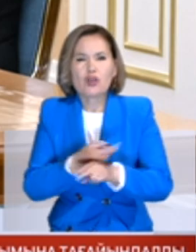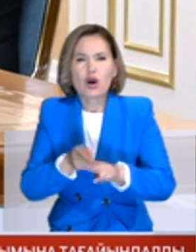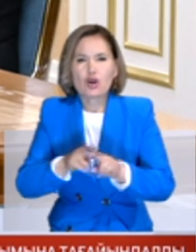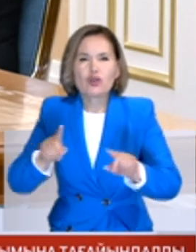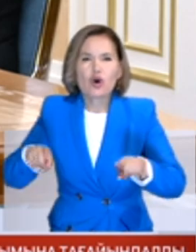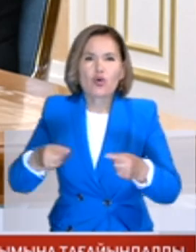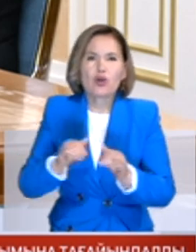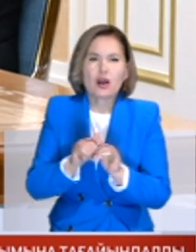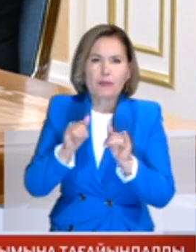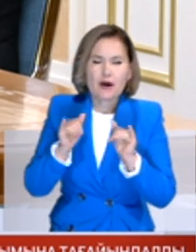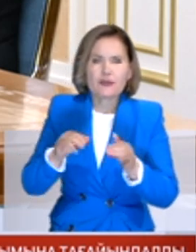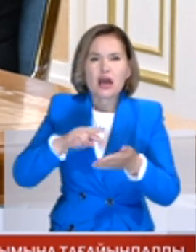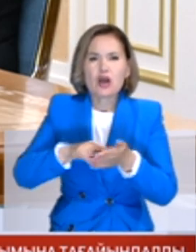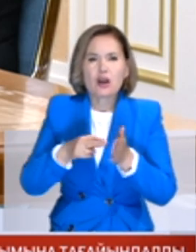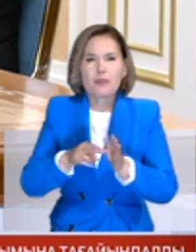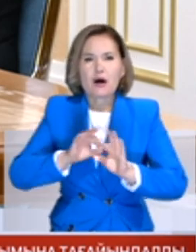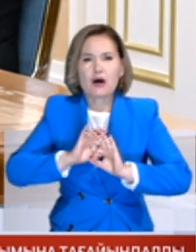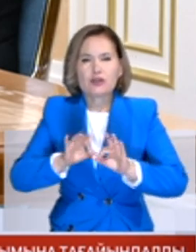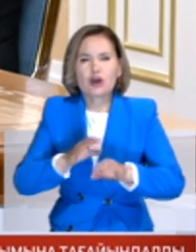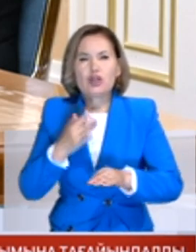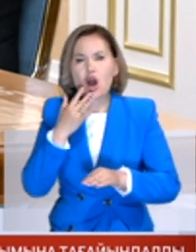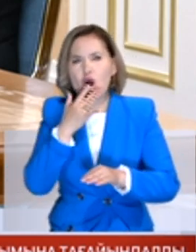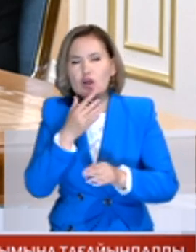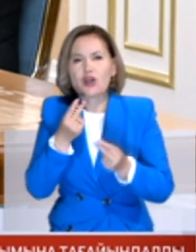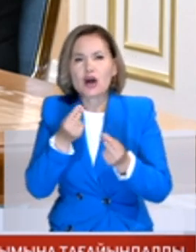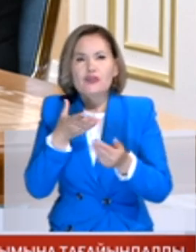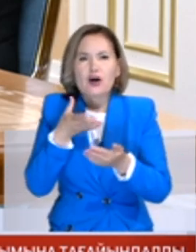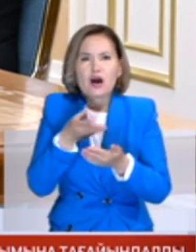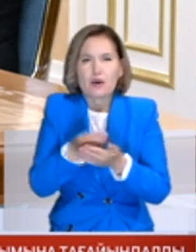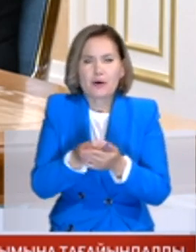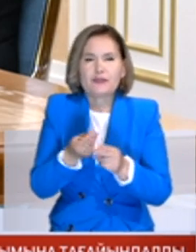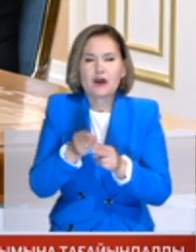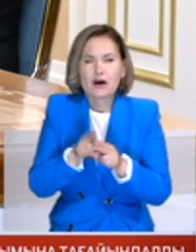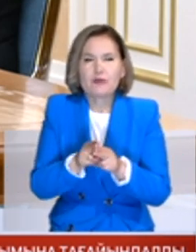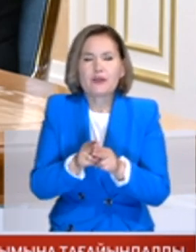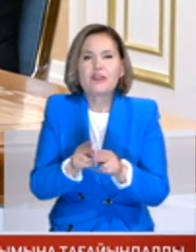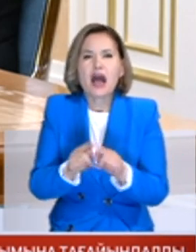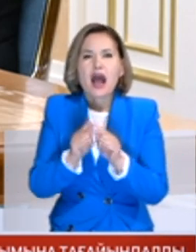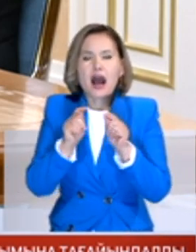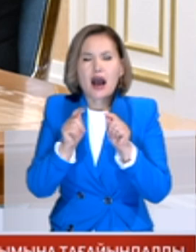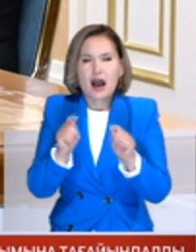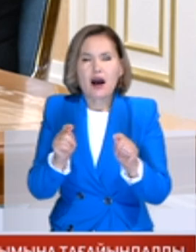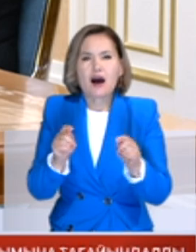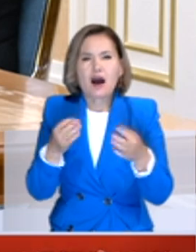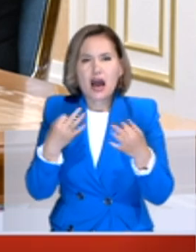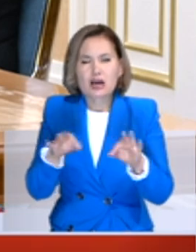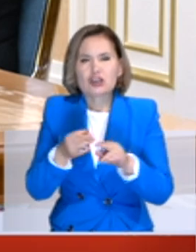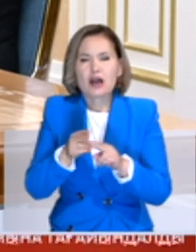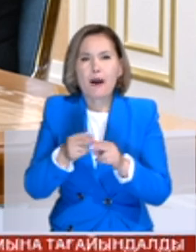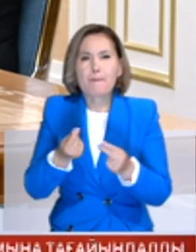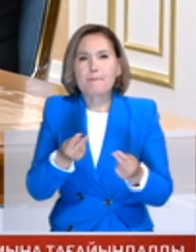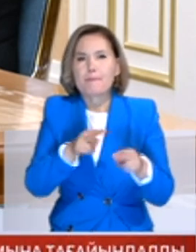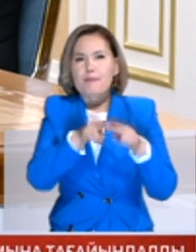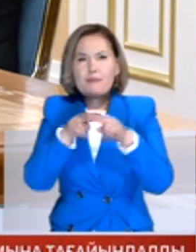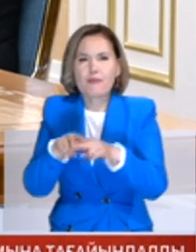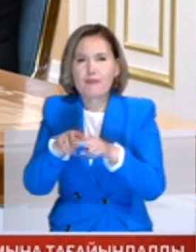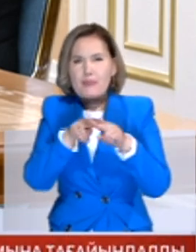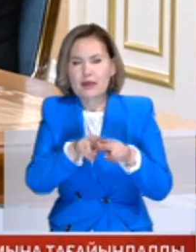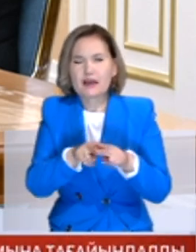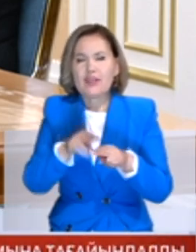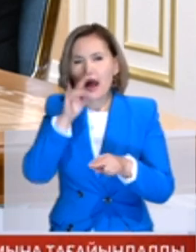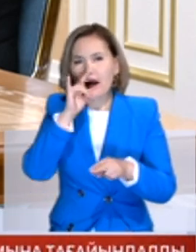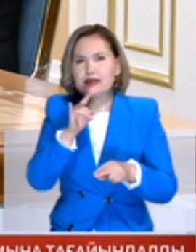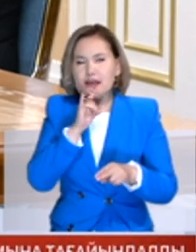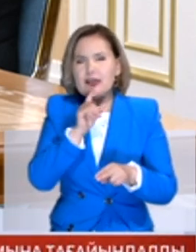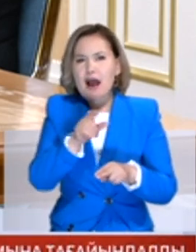тұрақтандыру шаралары жөнінде де баяндады. Ұлттық төлем жүйесі мен ашық банкинг принциптерін дамыту және қазақстандықтардың қаржысын алаяқтардан қорғау